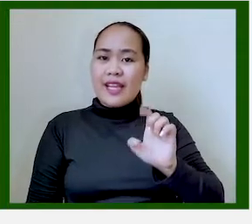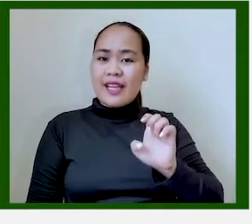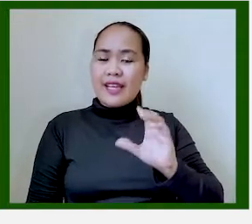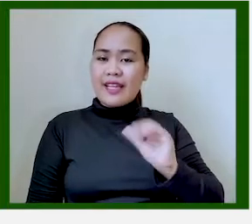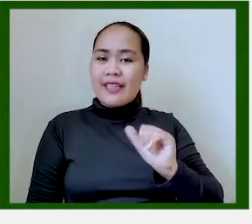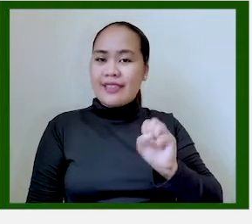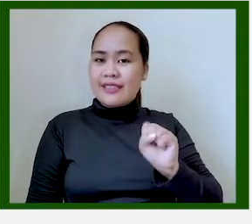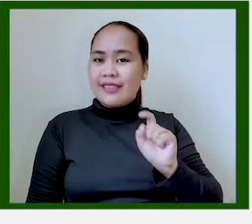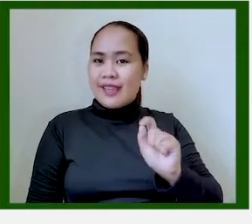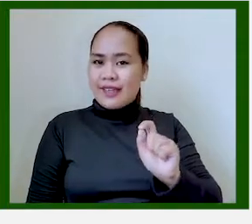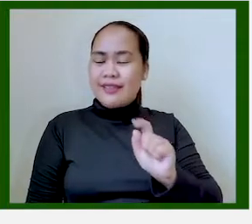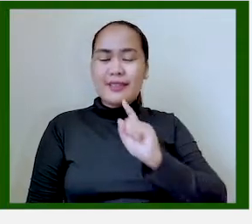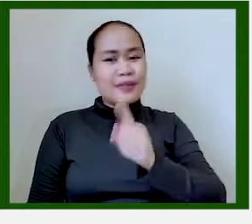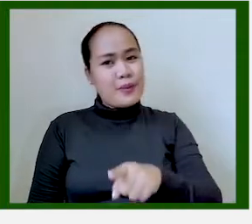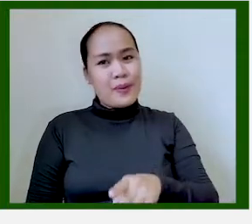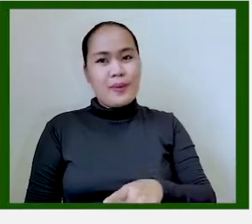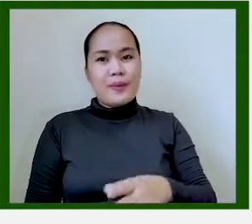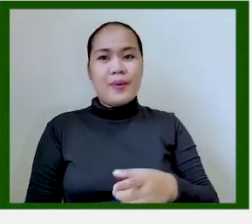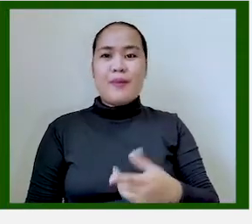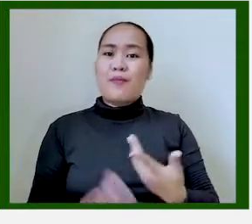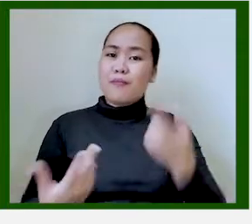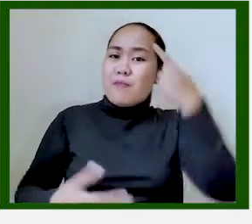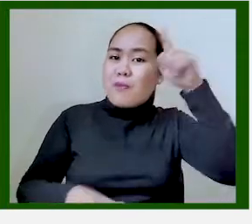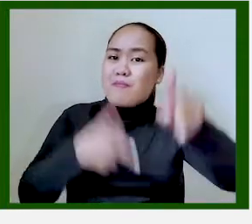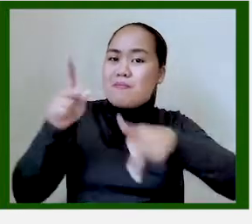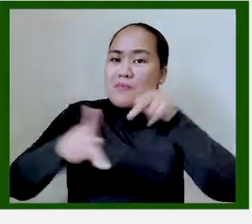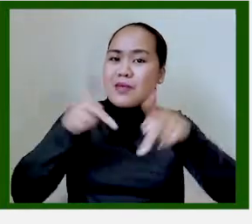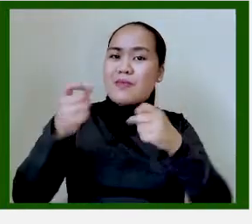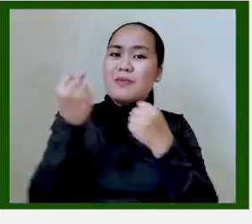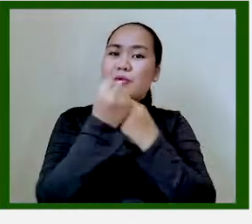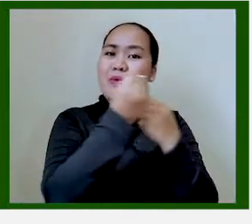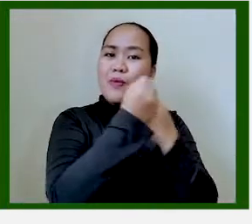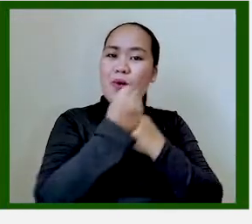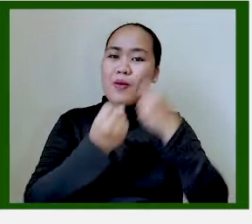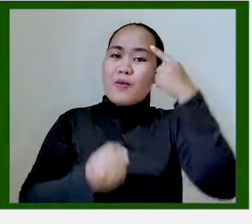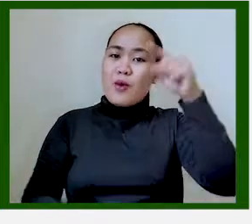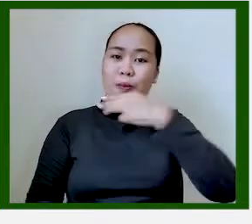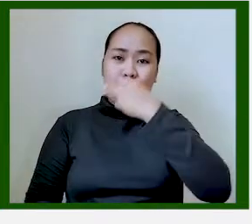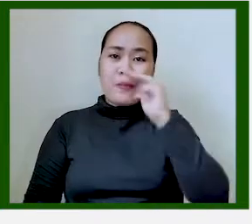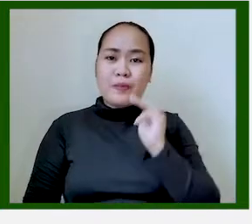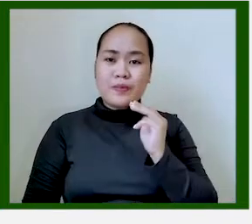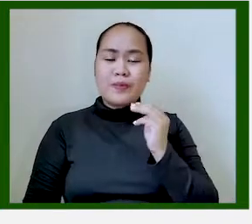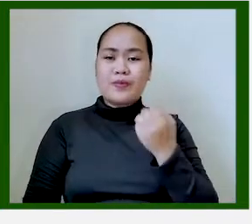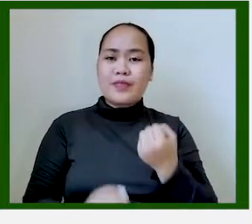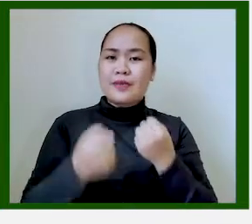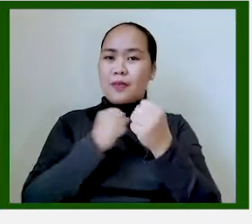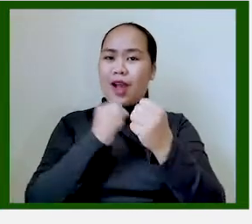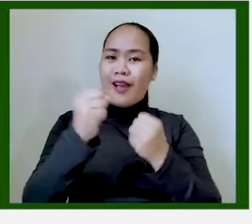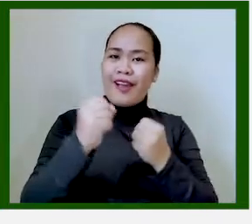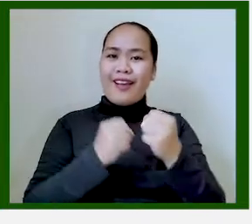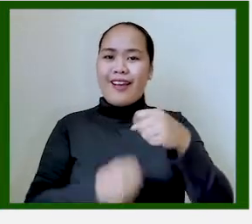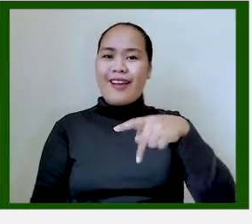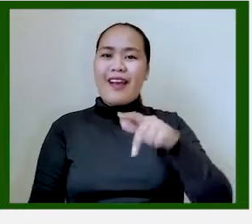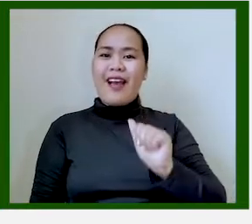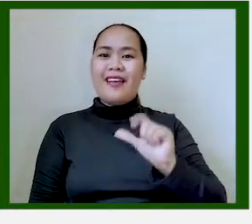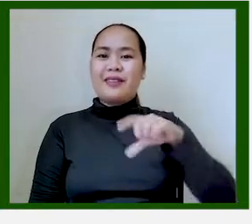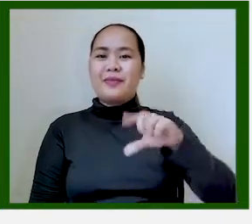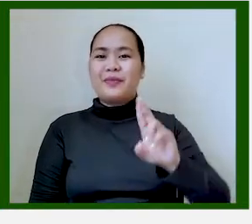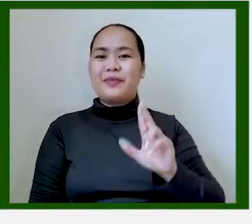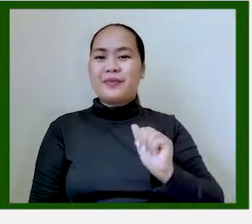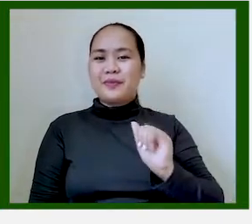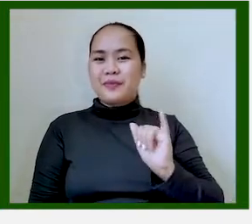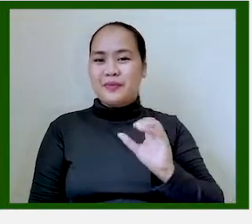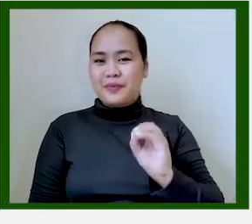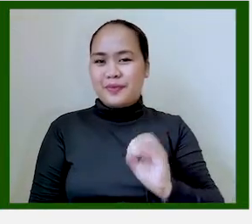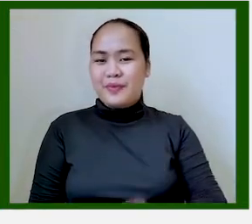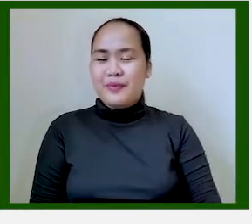no, sa pagsuporta sa mga laban ni Manny Pacquiao. But again, no, ang aming pagpapasalamat po sa